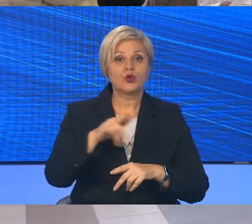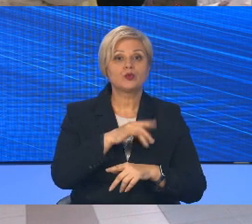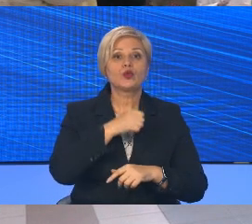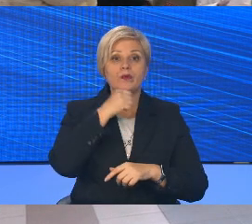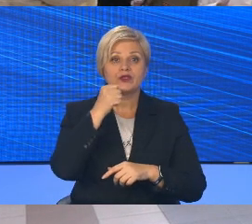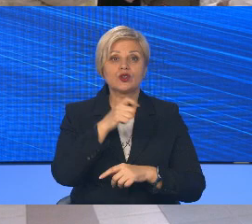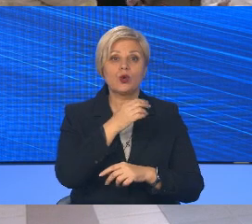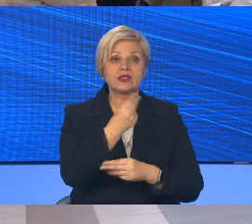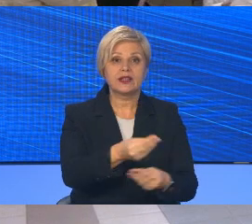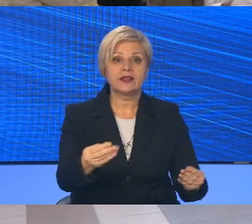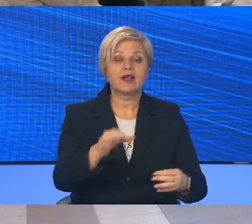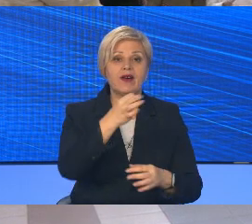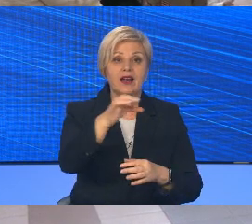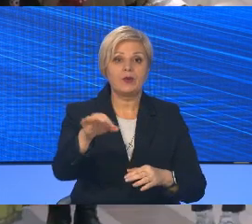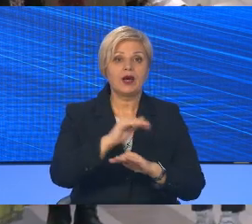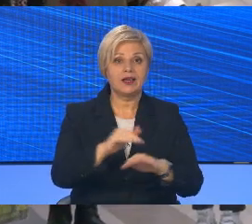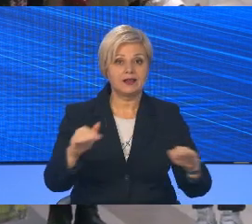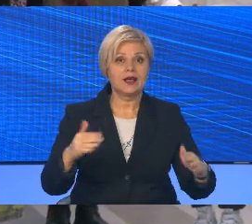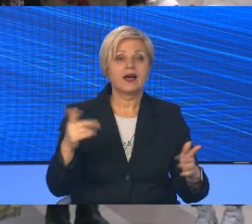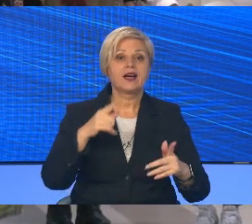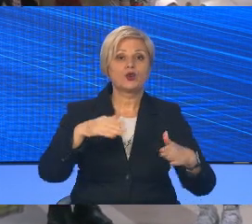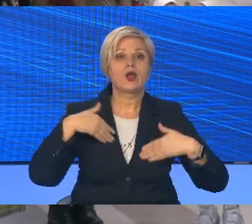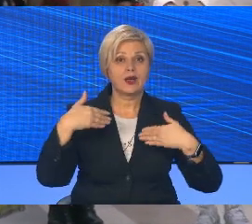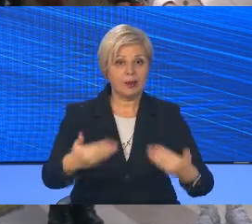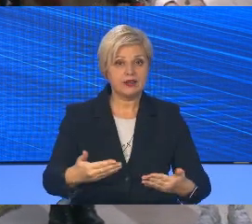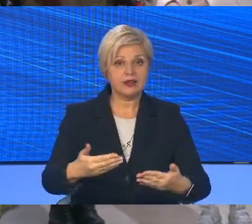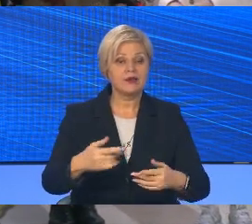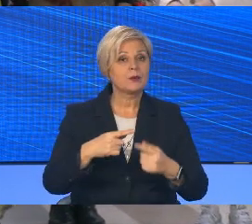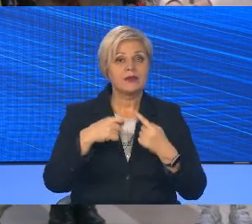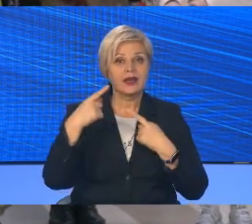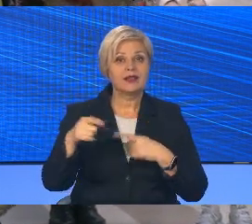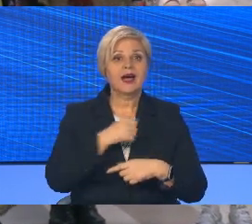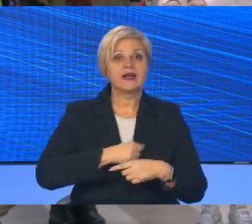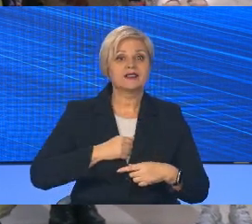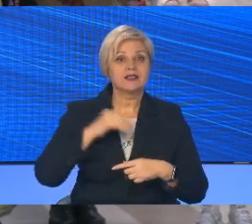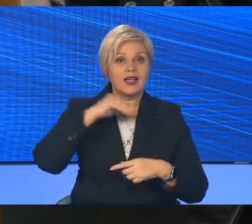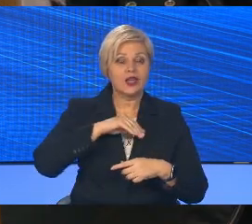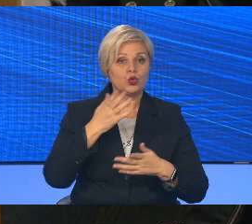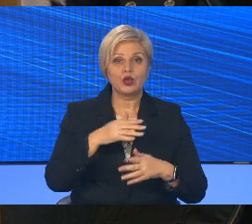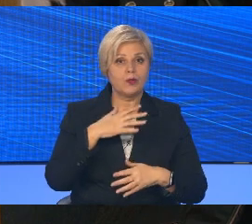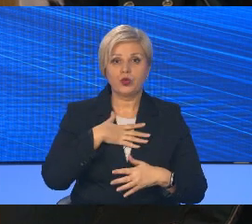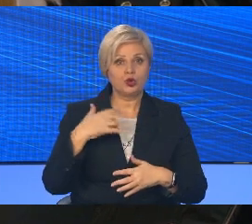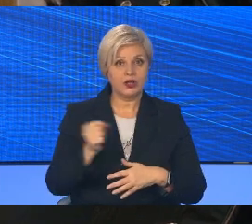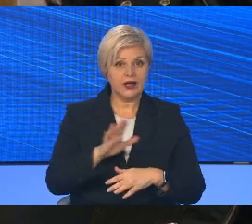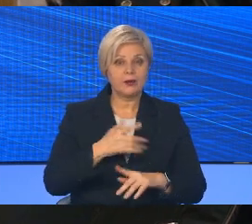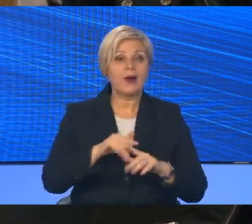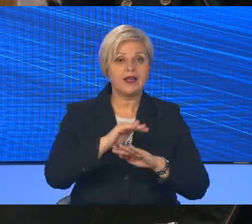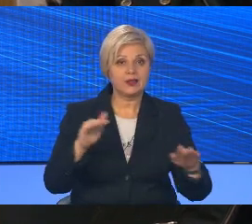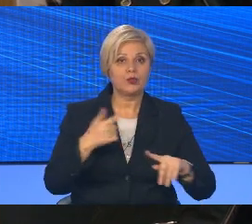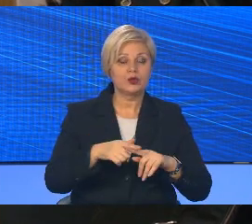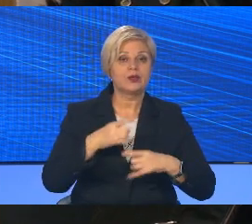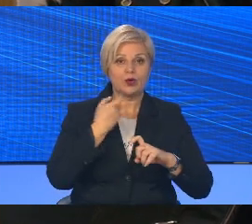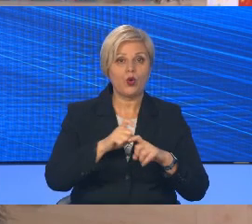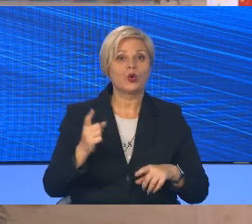дорослі давали монету кожному дитяті, яке їх повіншує. Інакше злые духи будуть незадоволені. Тому діти це свято